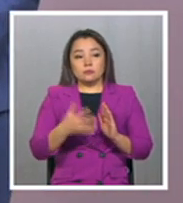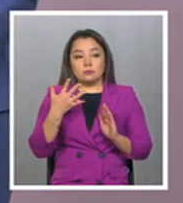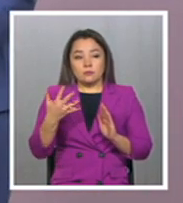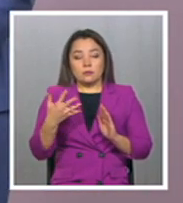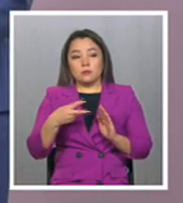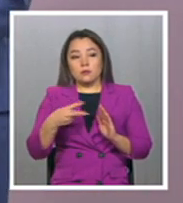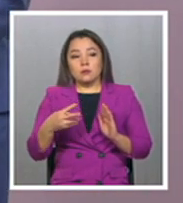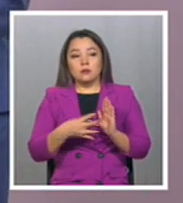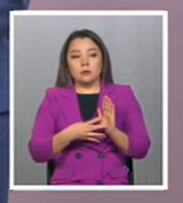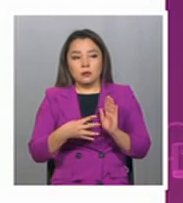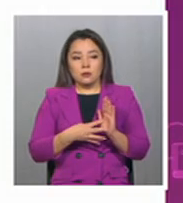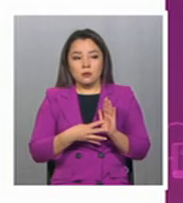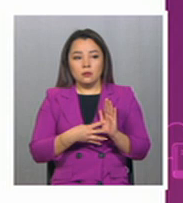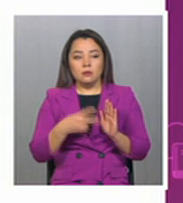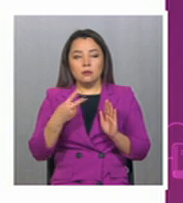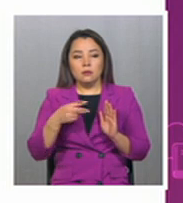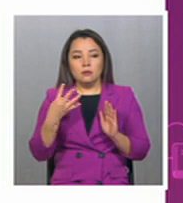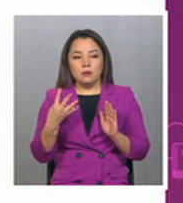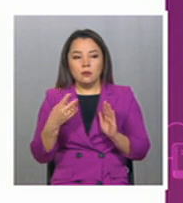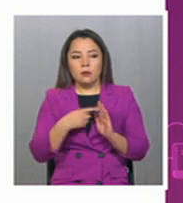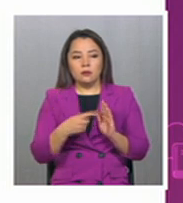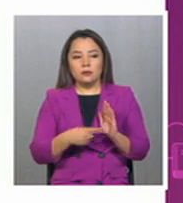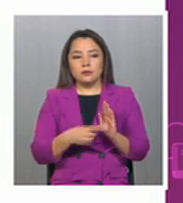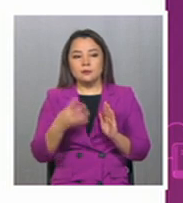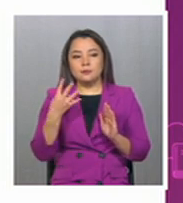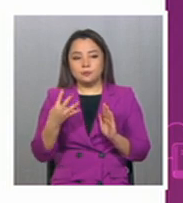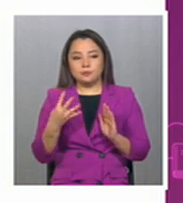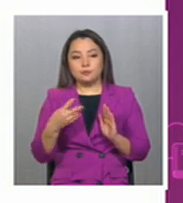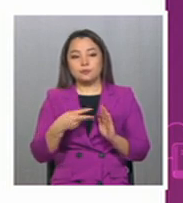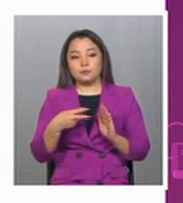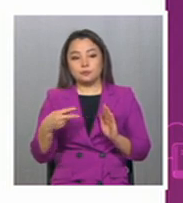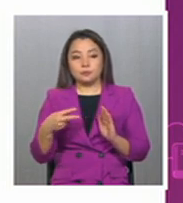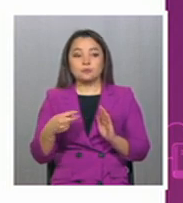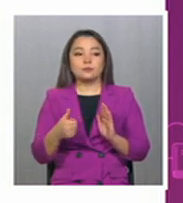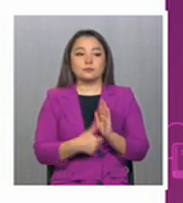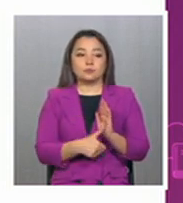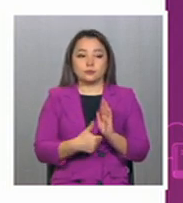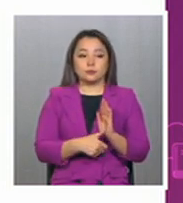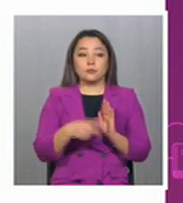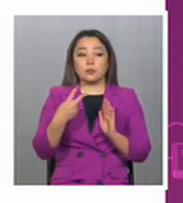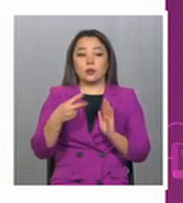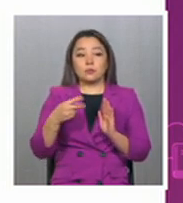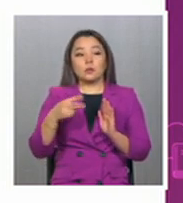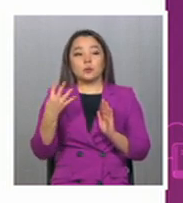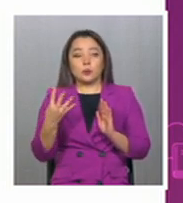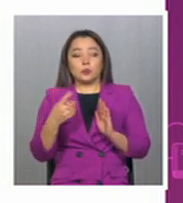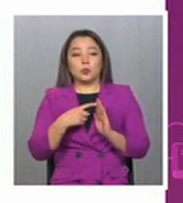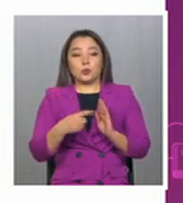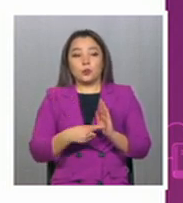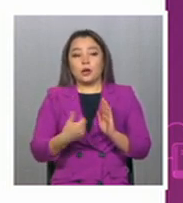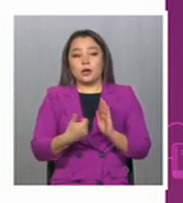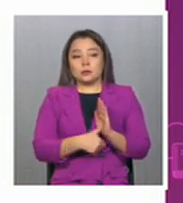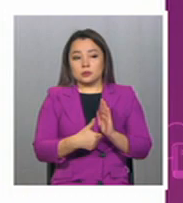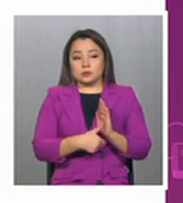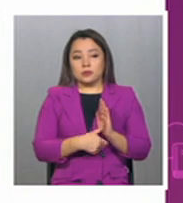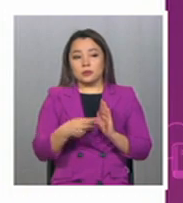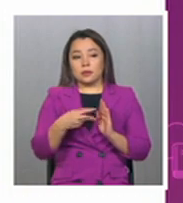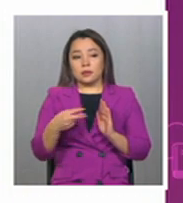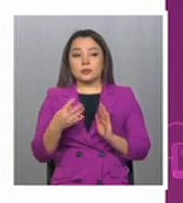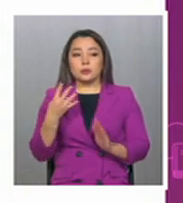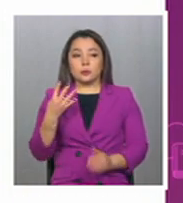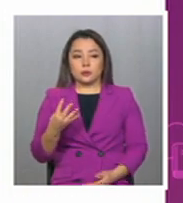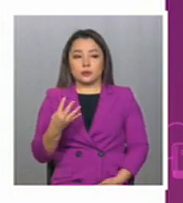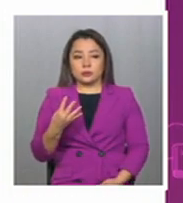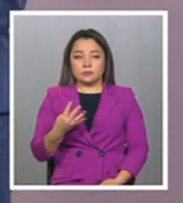бөліндісі 9-ға тең. 24 пен 4 сандарының бөліндісі 6-ға тең. 24 пен 6 сандарының бөліндісі